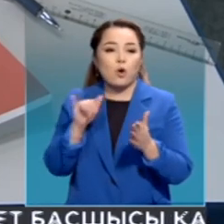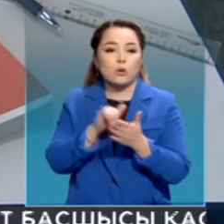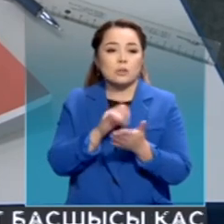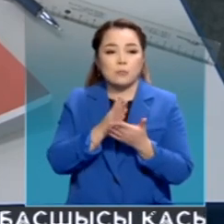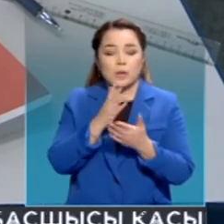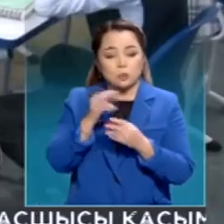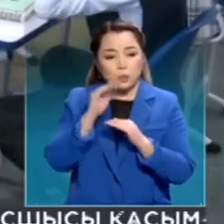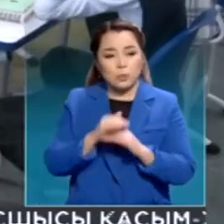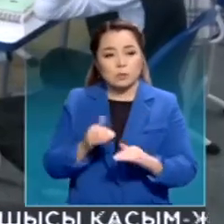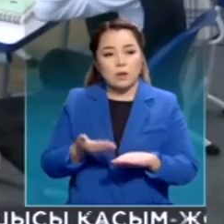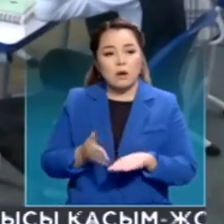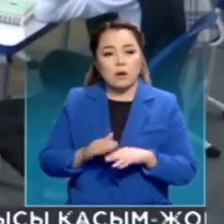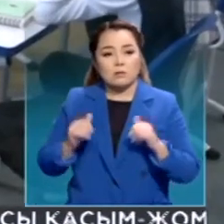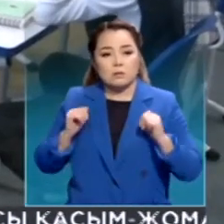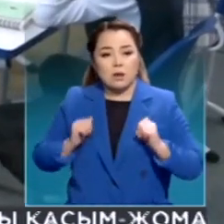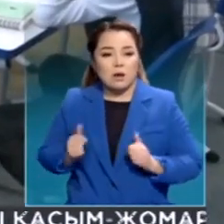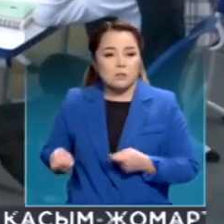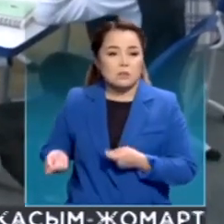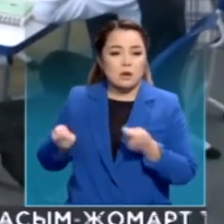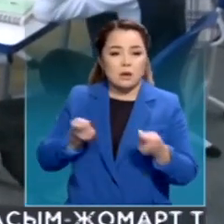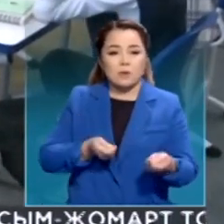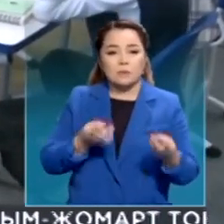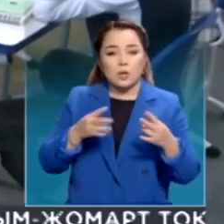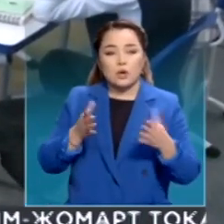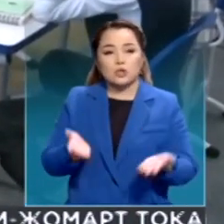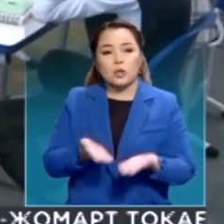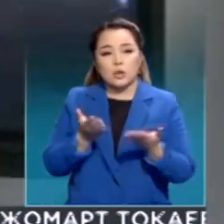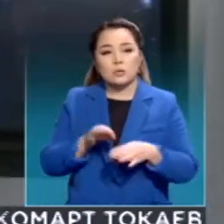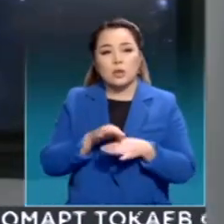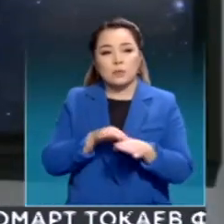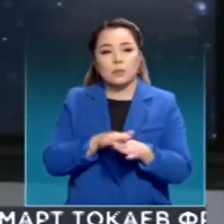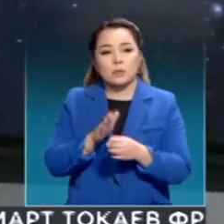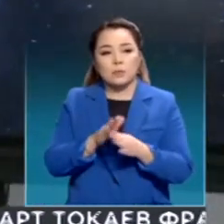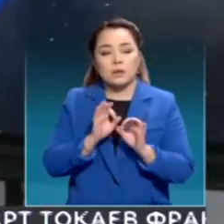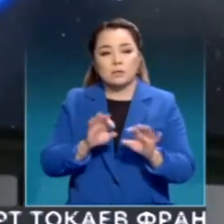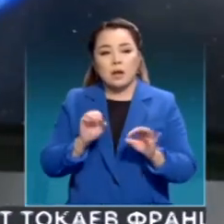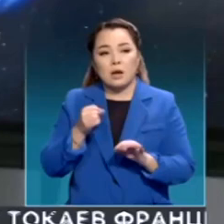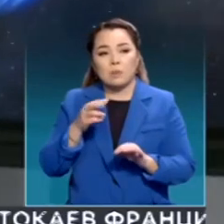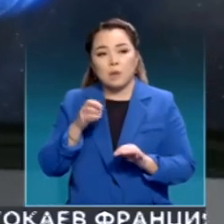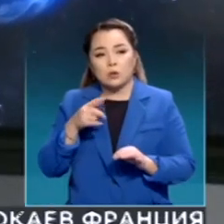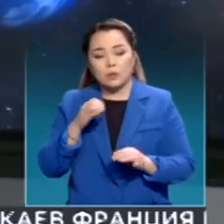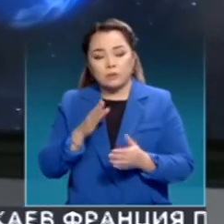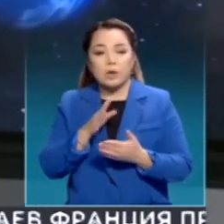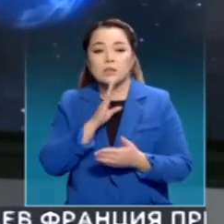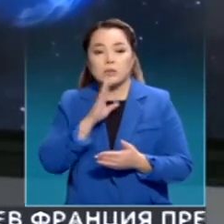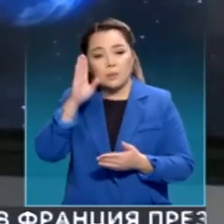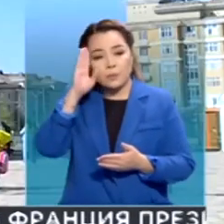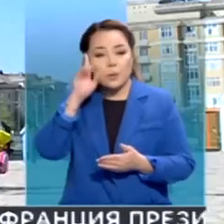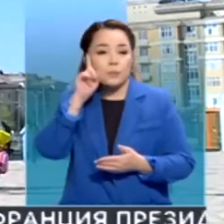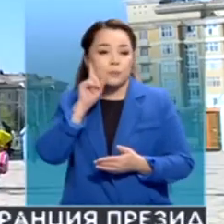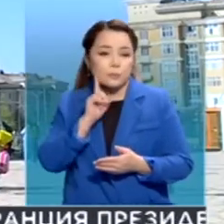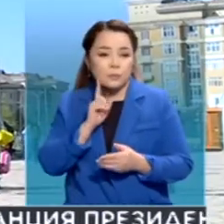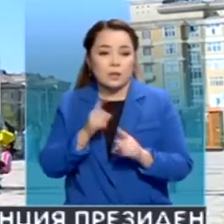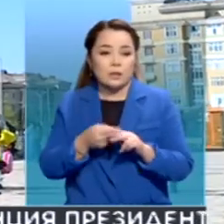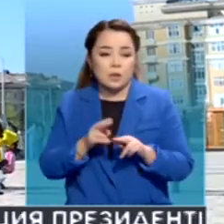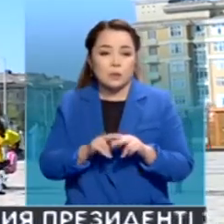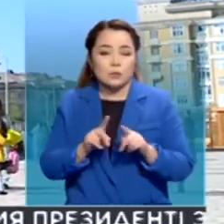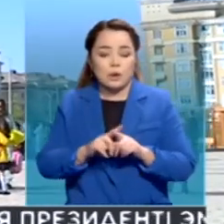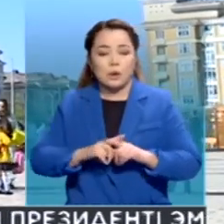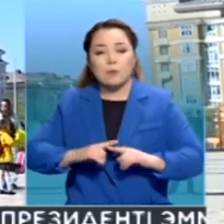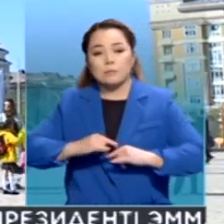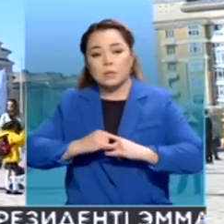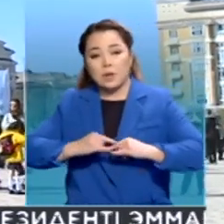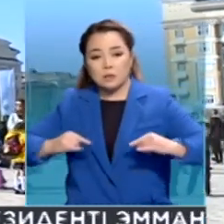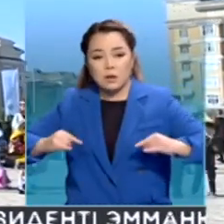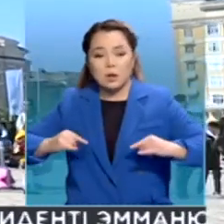Осылайша оқушылардың ауыр сөмкелерін жеңілдетуге мүмкіндік туады, дейді Аймағамбетов. Әрі ұл-қыздарға ыңғайлы болу үшін трансформер, парталар